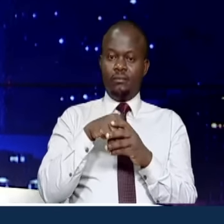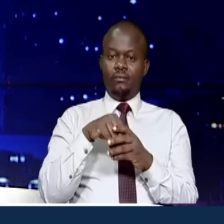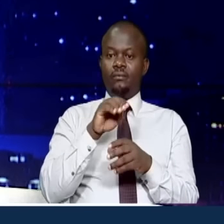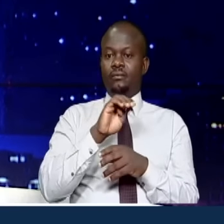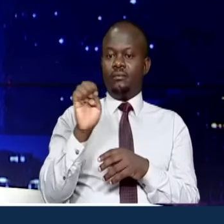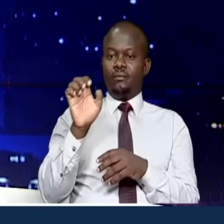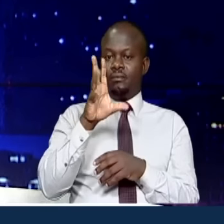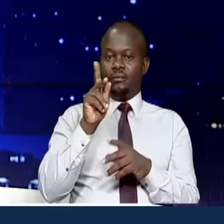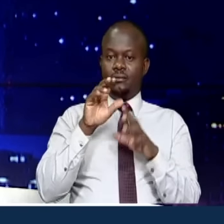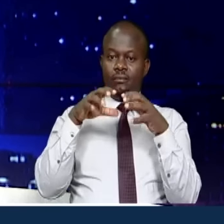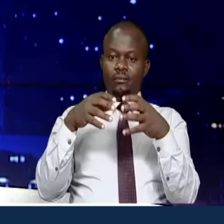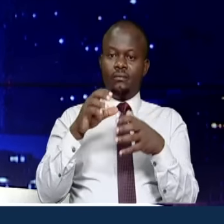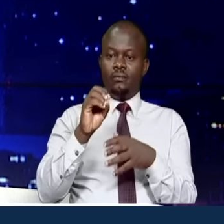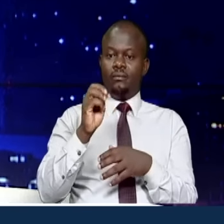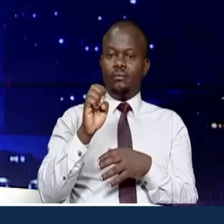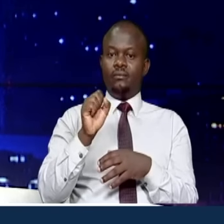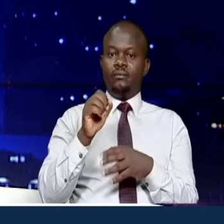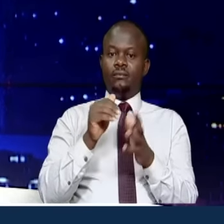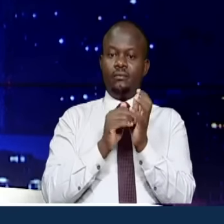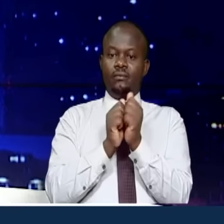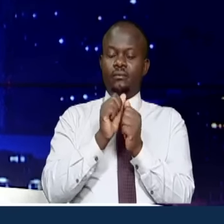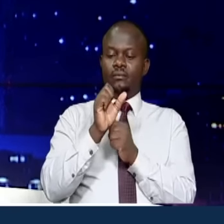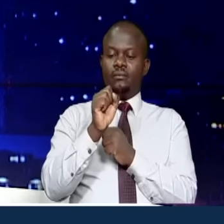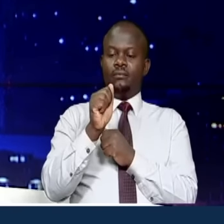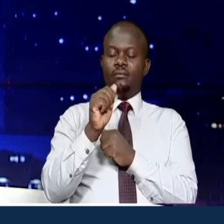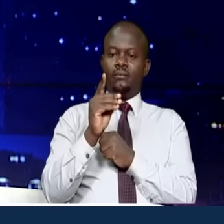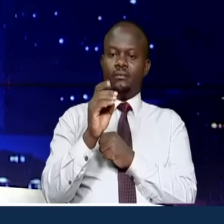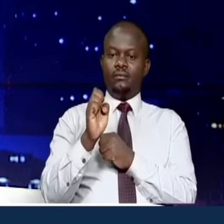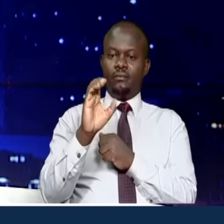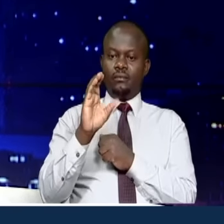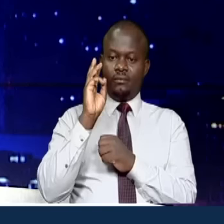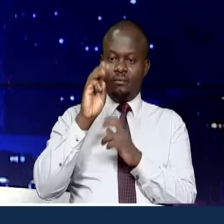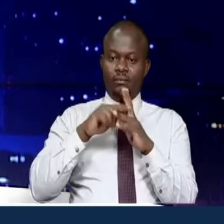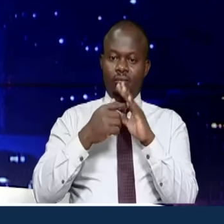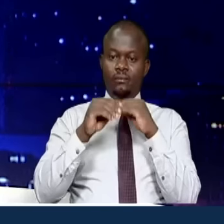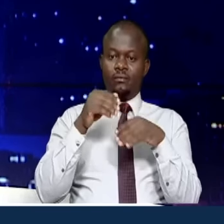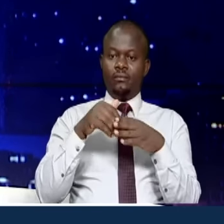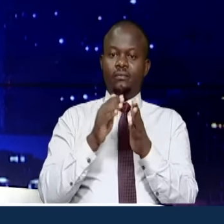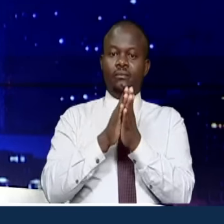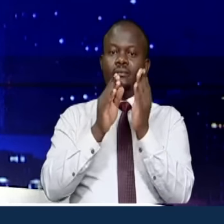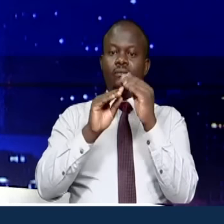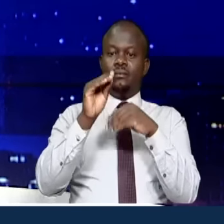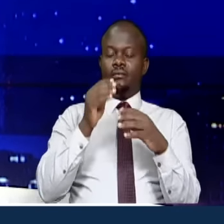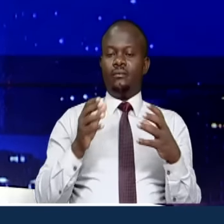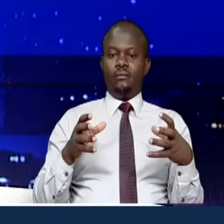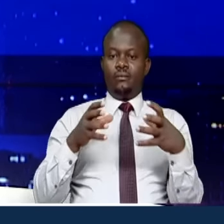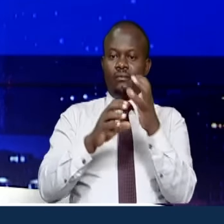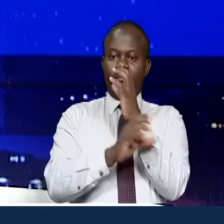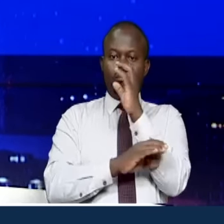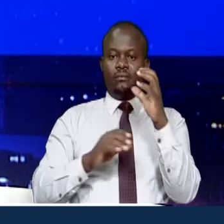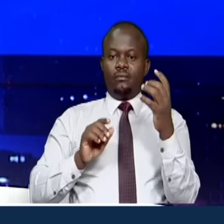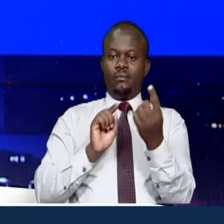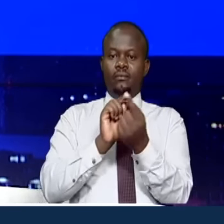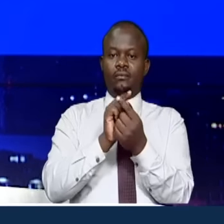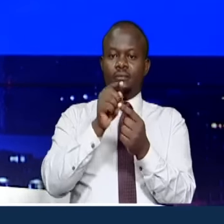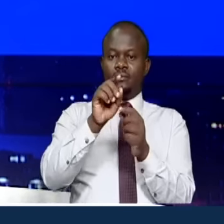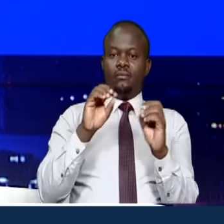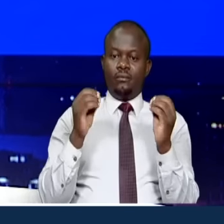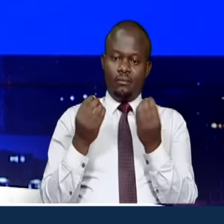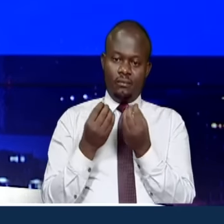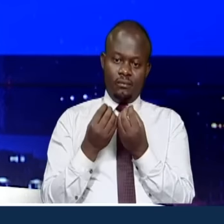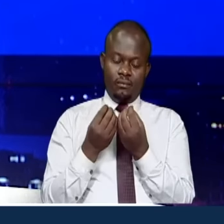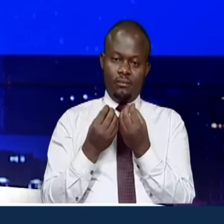African Community COMESA ndetse na SADC igiye gutangiza isoko rusange ry'ubucuruzi buhuza ibihugu bihuriye muri iyi miryango